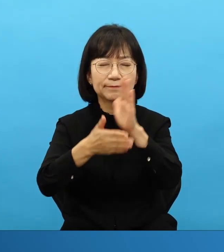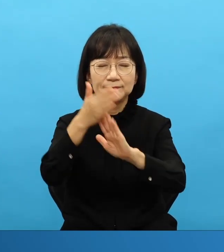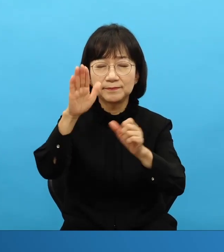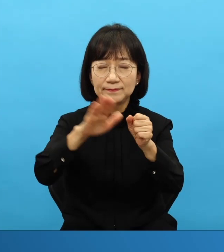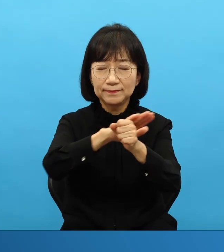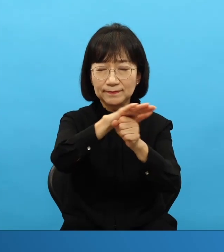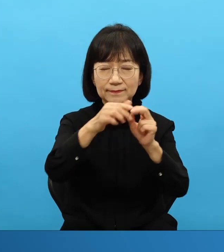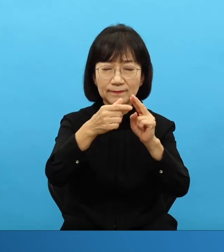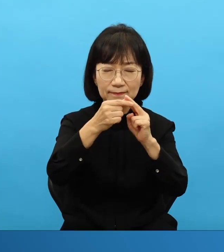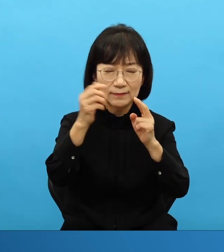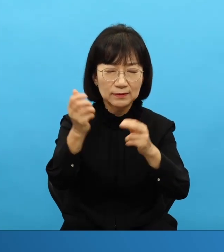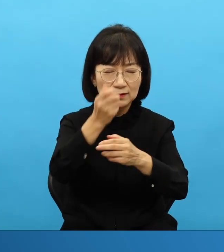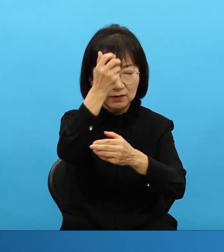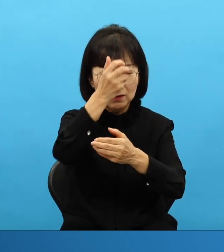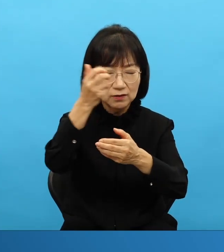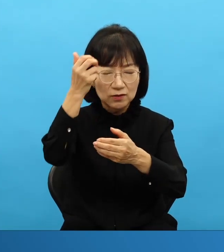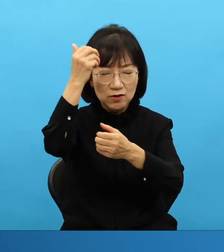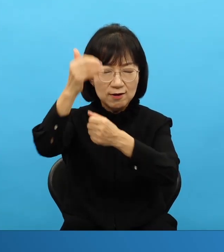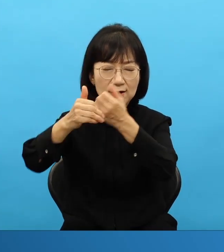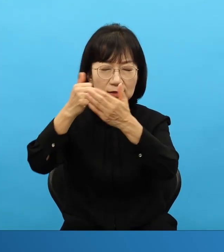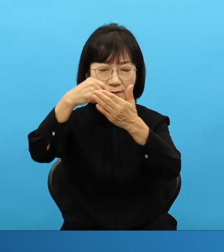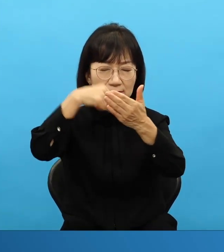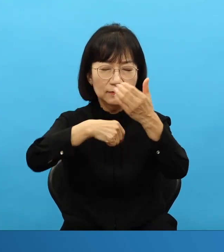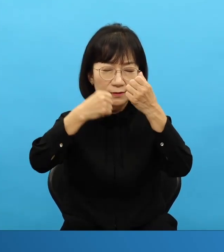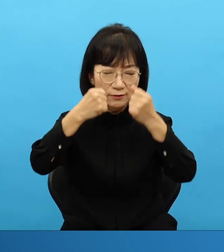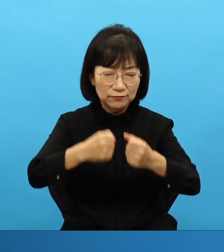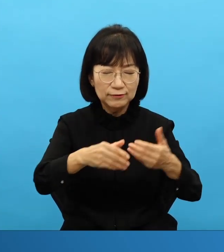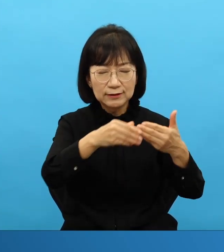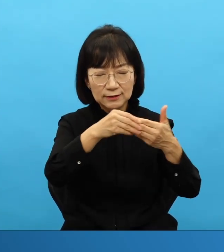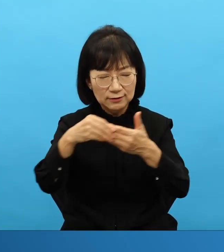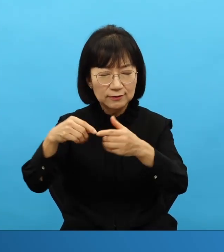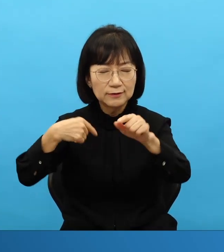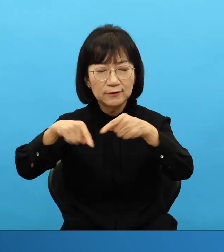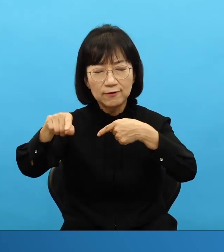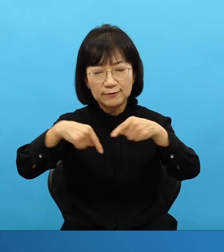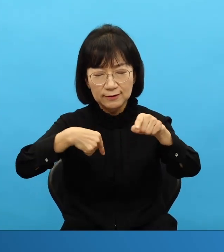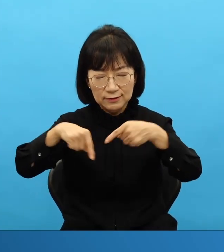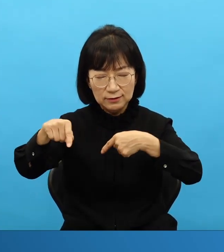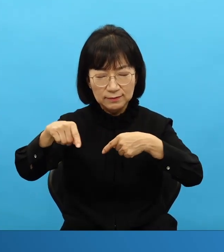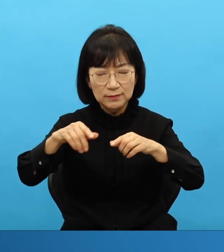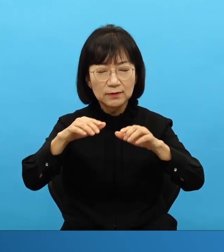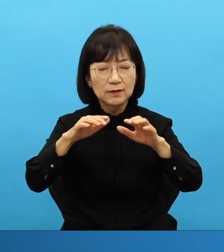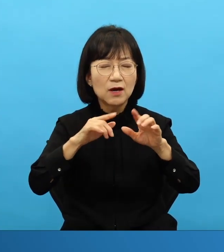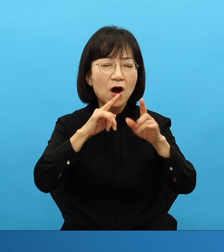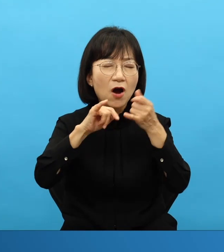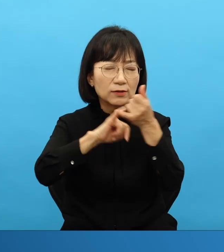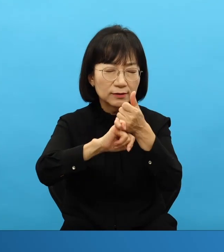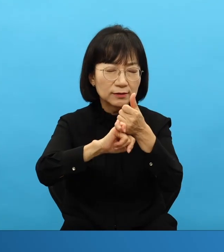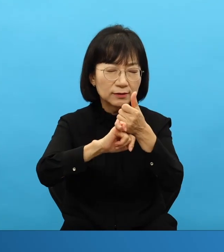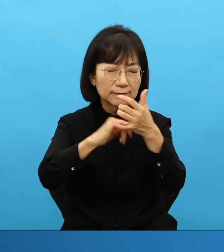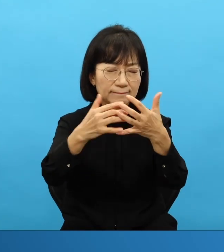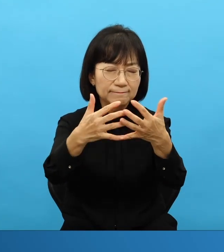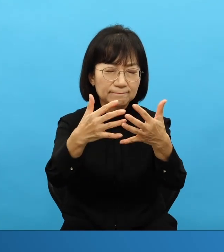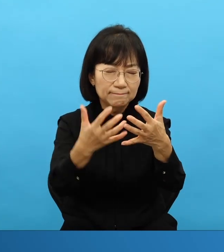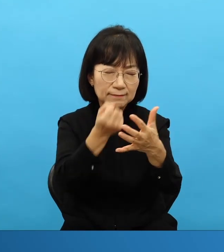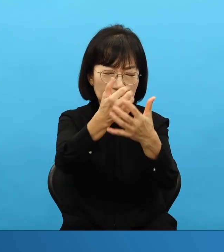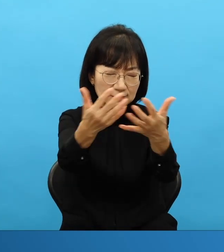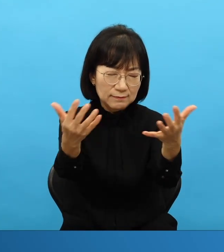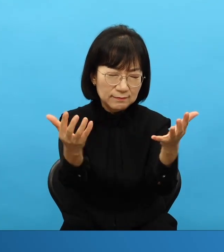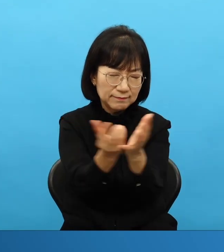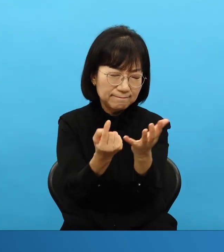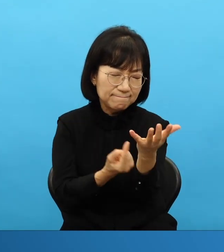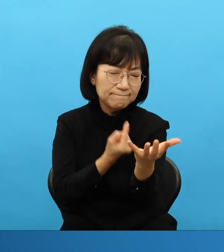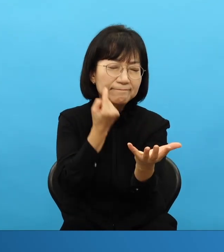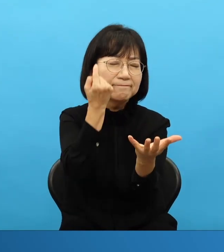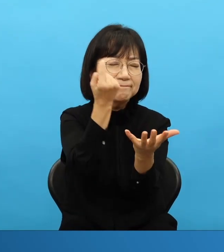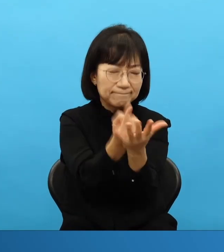성령 하나님의 내주 인도 역사하심이 以及圣灵神的内助引导做工， 언약의 들 속에 있는 자로 作为站在